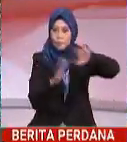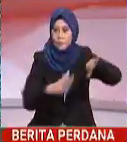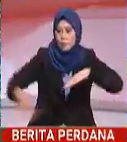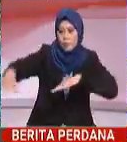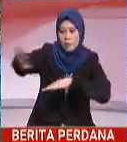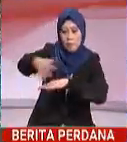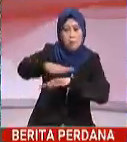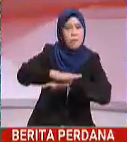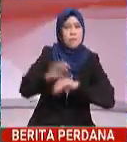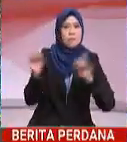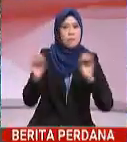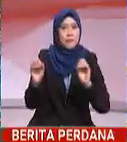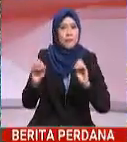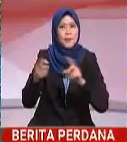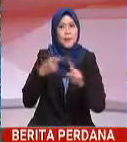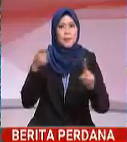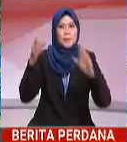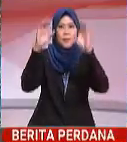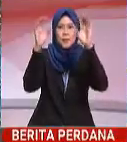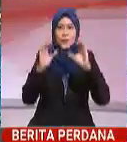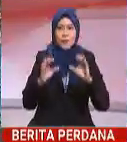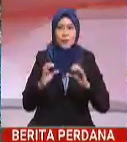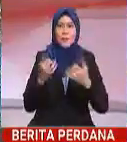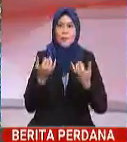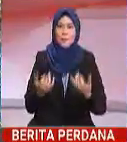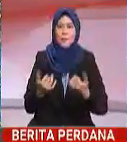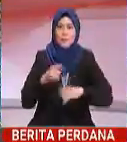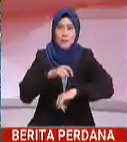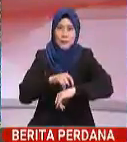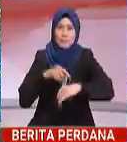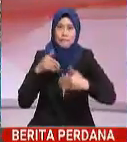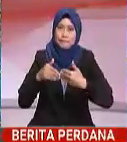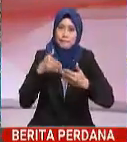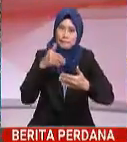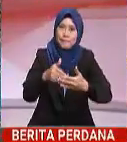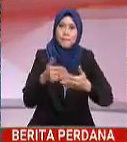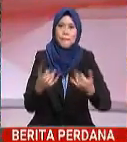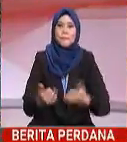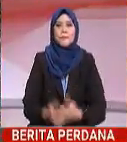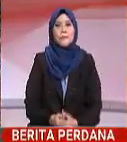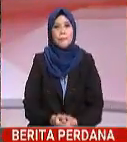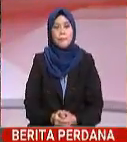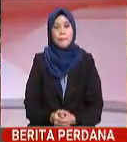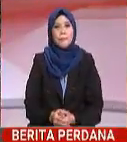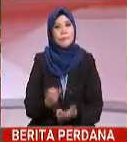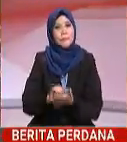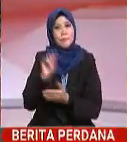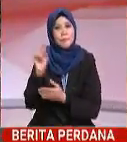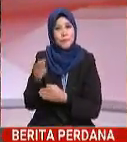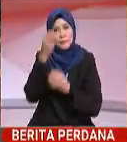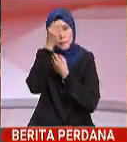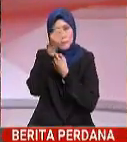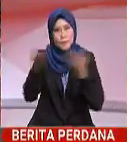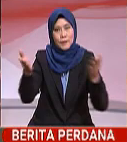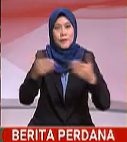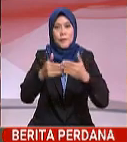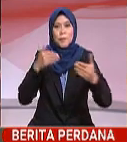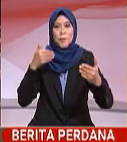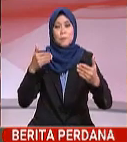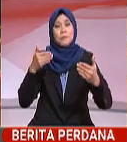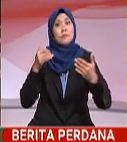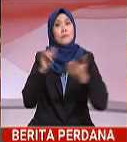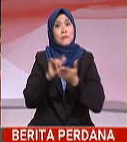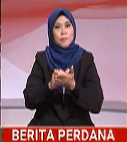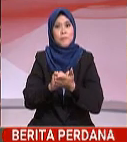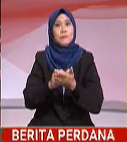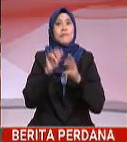bergelora yang dikeluarkan oleh jabatan kami dalam waktu yang terdekat ini. Sekian dahulu info cuaca buat kali ini. Sebelum berpisah, kita lihat